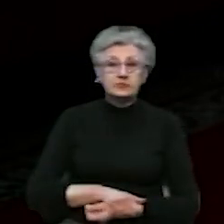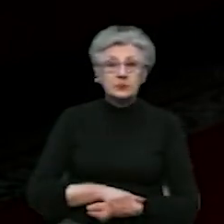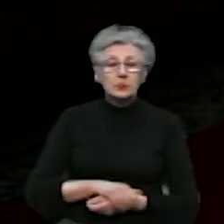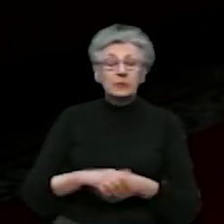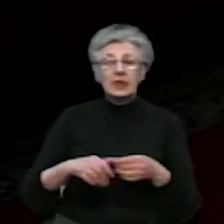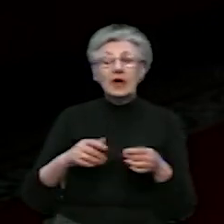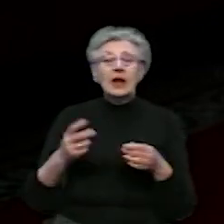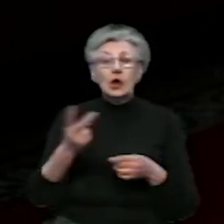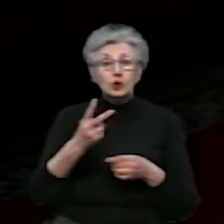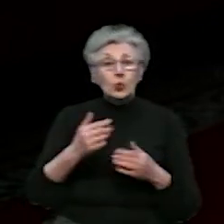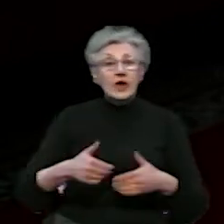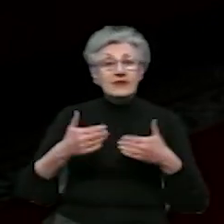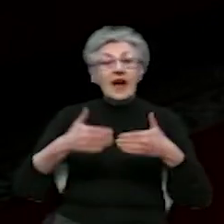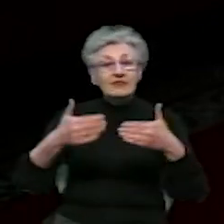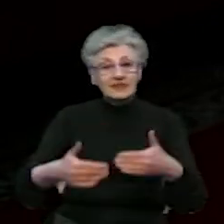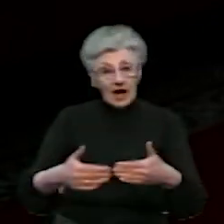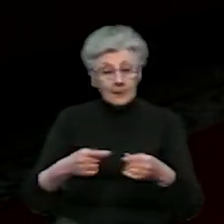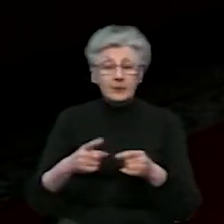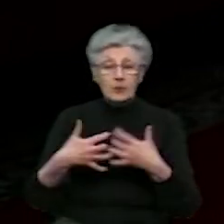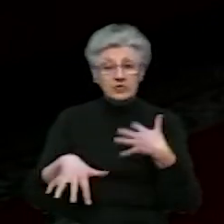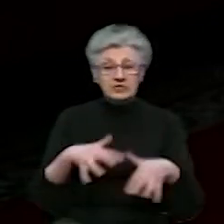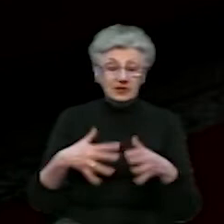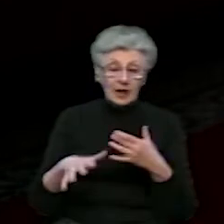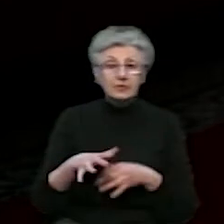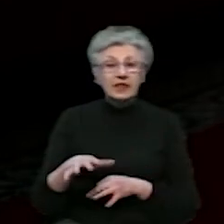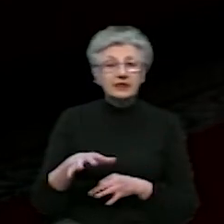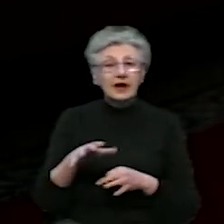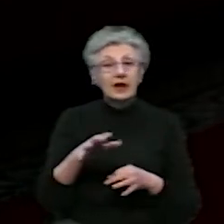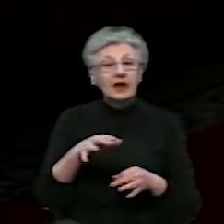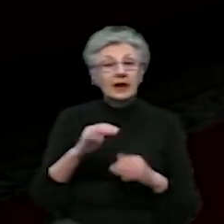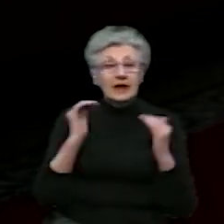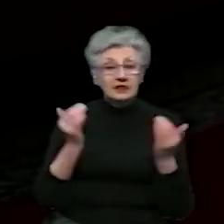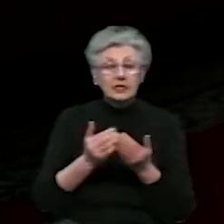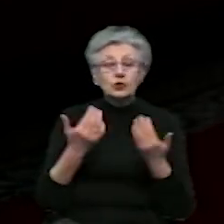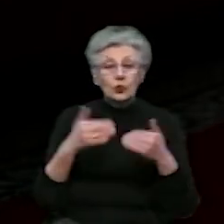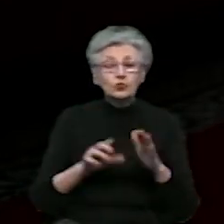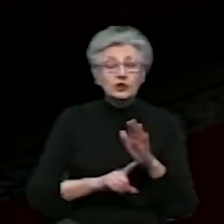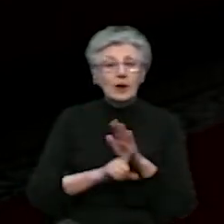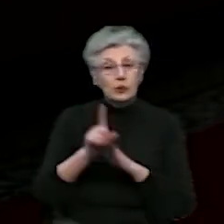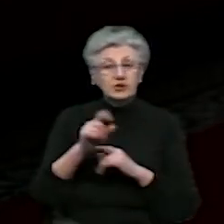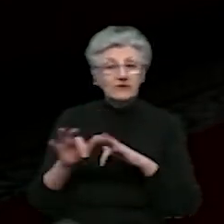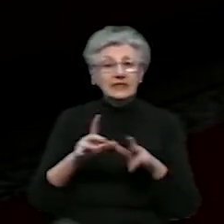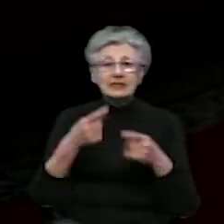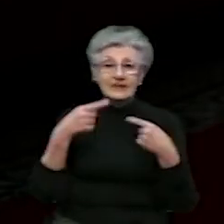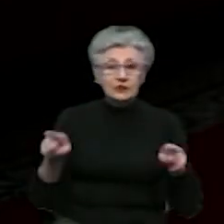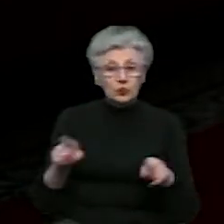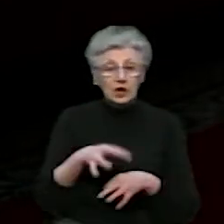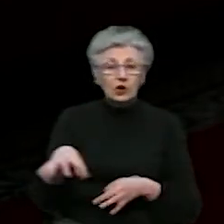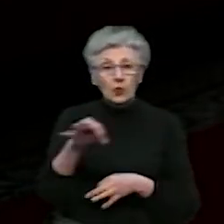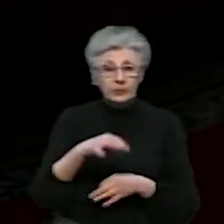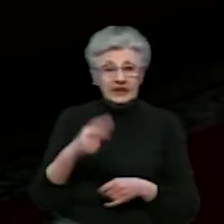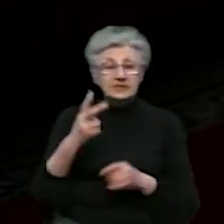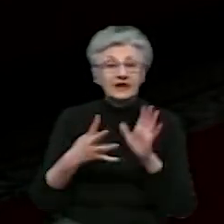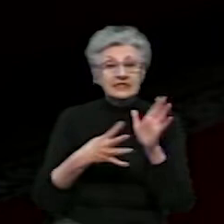Другий етап послаблення карантину в більшості областей України вже почав діяти. З 25 травня відкрили дошкільні